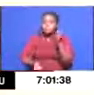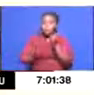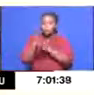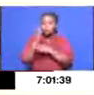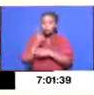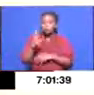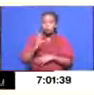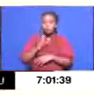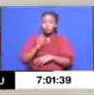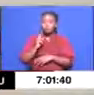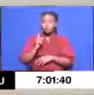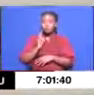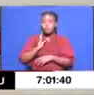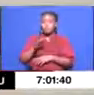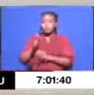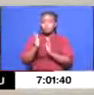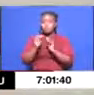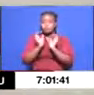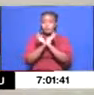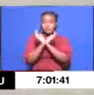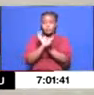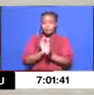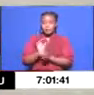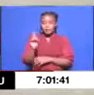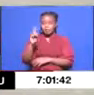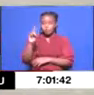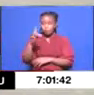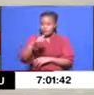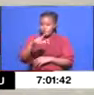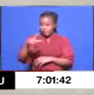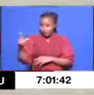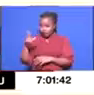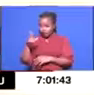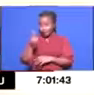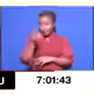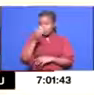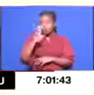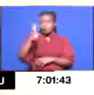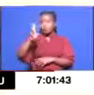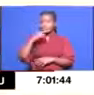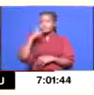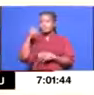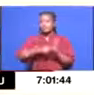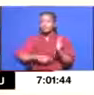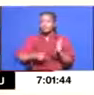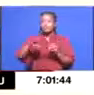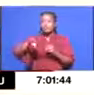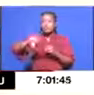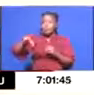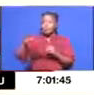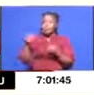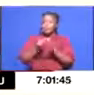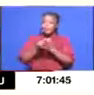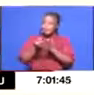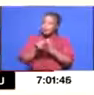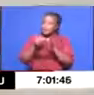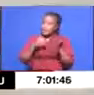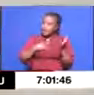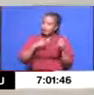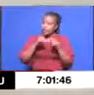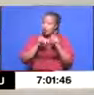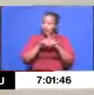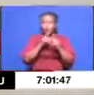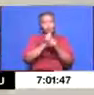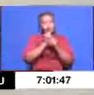mtaani Langata jijini Nairobi, Rais Kenyatta alisema kaunti zimetengewa rasilimali na zina wafanyikazi wa kutosha kuwezesha